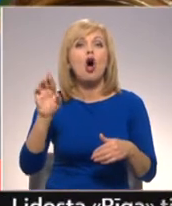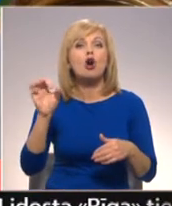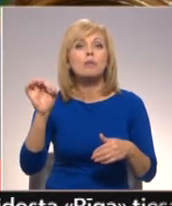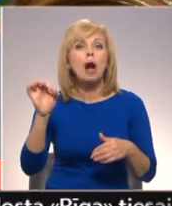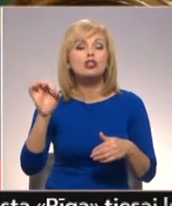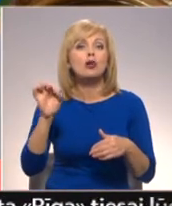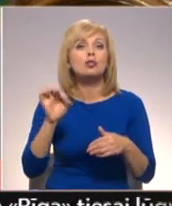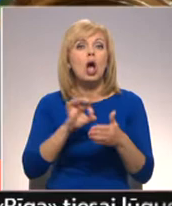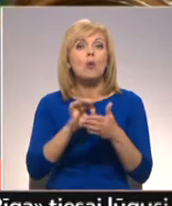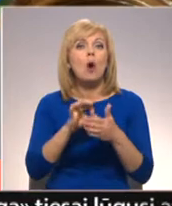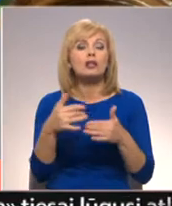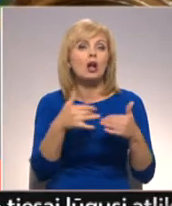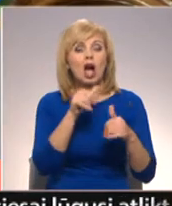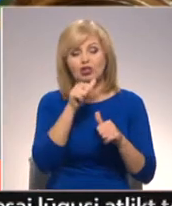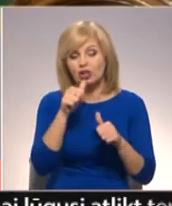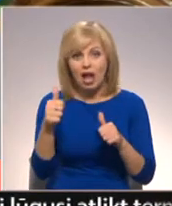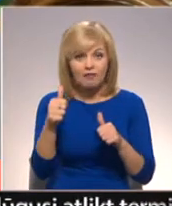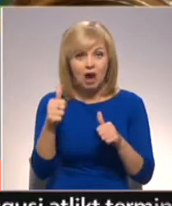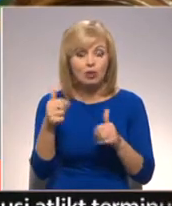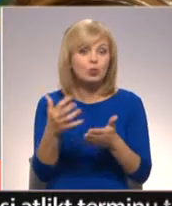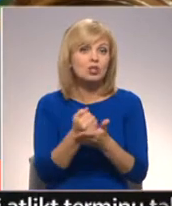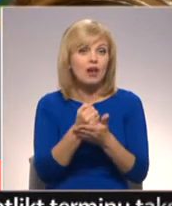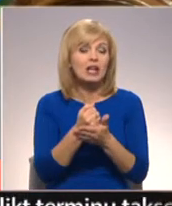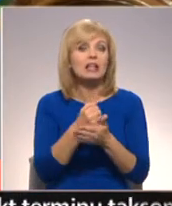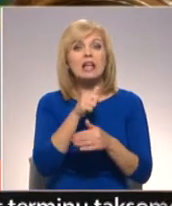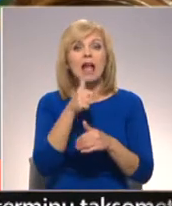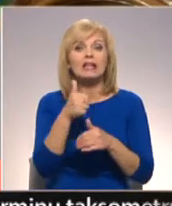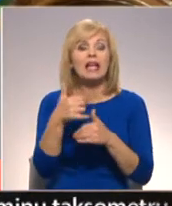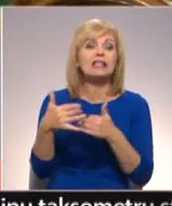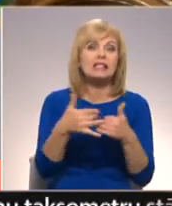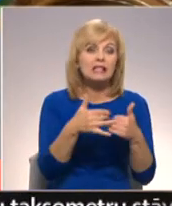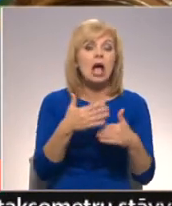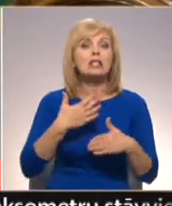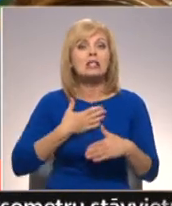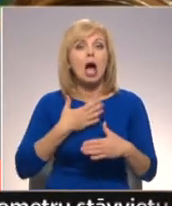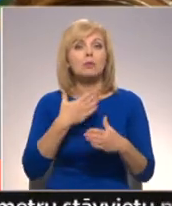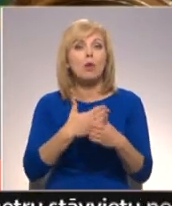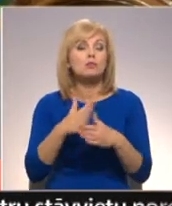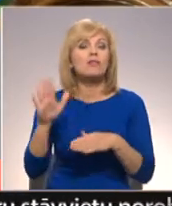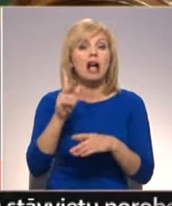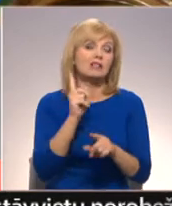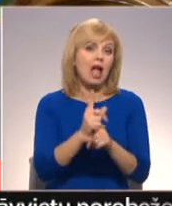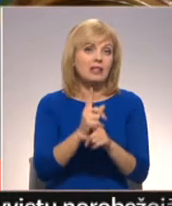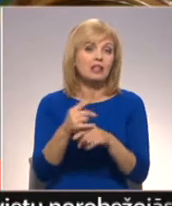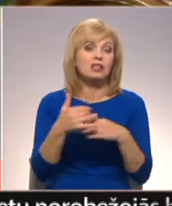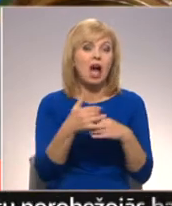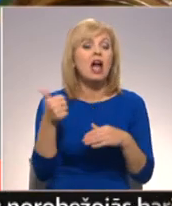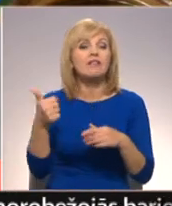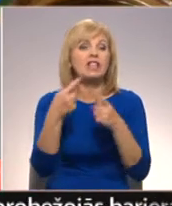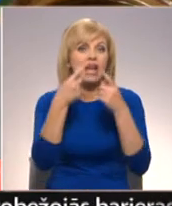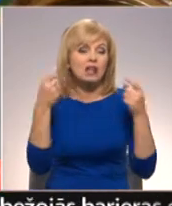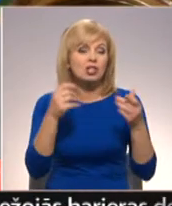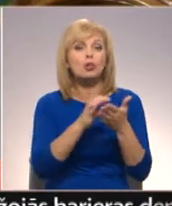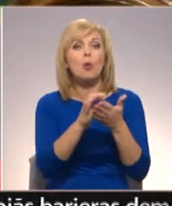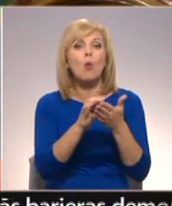tikt uzvarēts un nedrīkst tikt izcīnīts. Tas nozīmē, ka starp mūsu valstīm nedrīkst būt kara. Viņi atzina kodolieroču